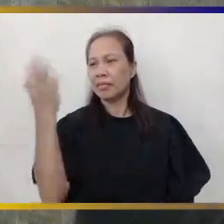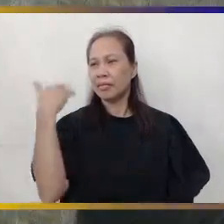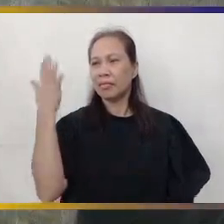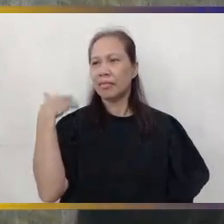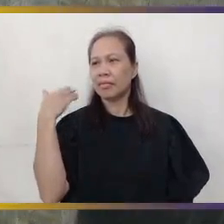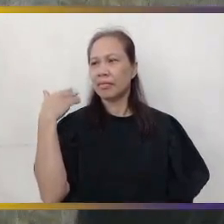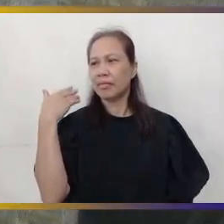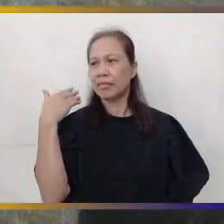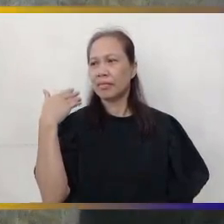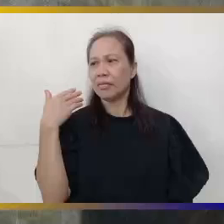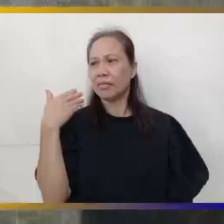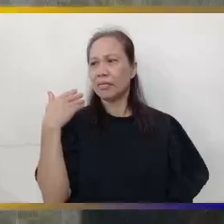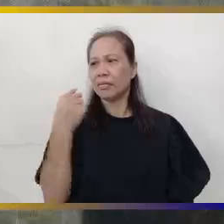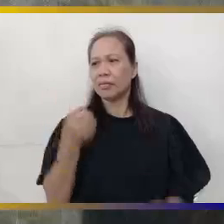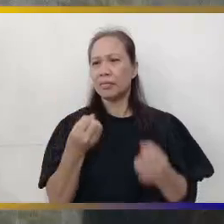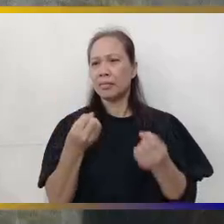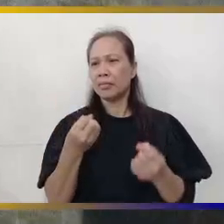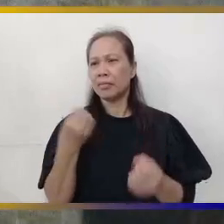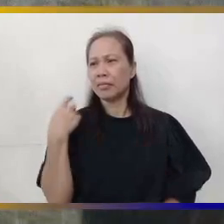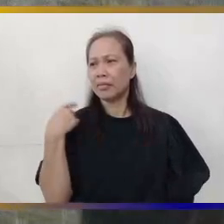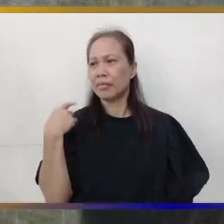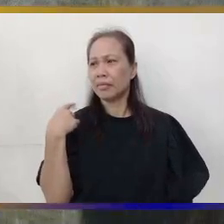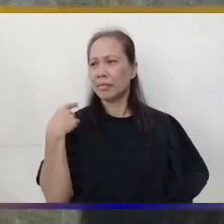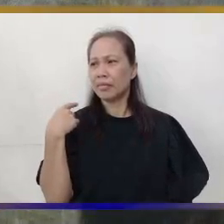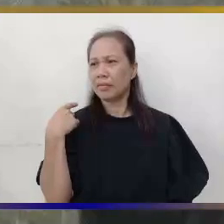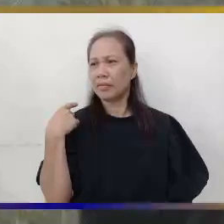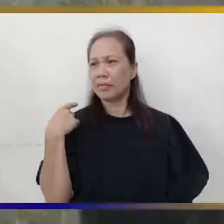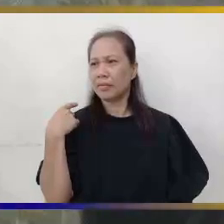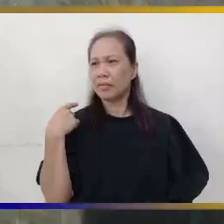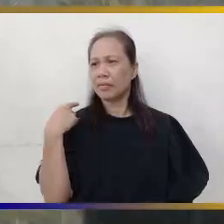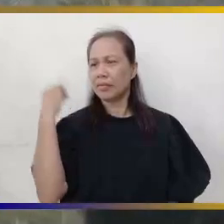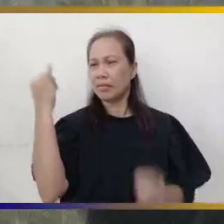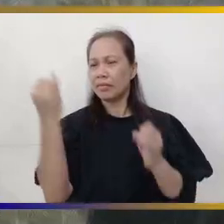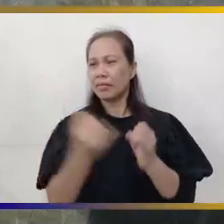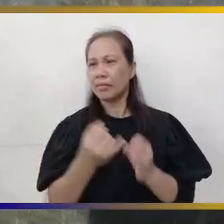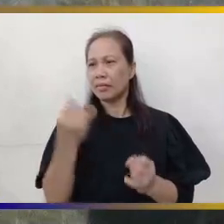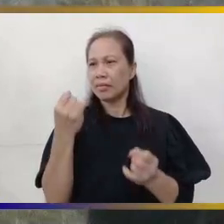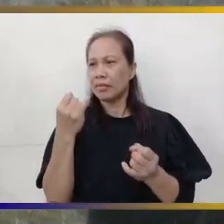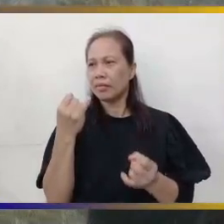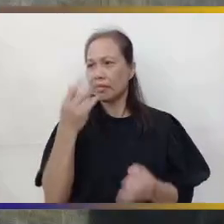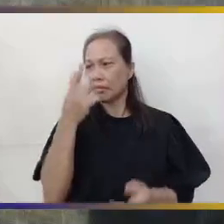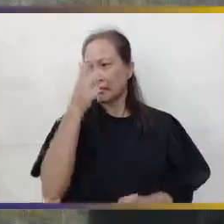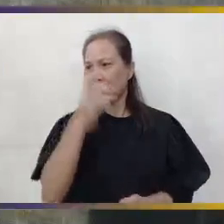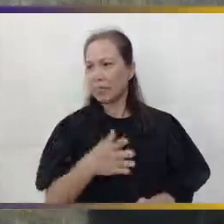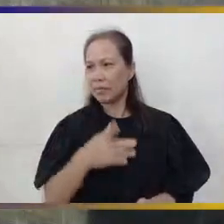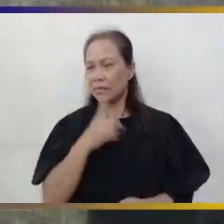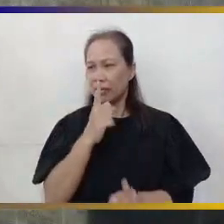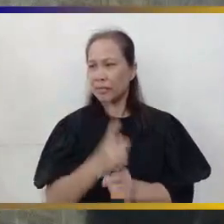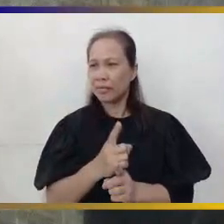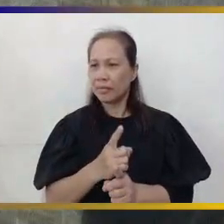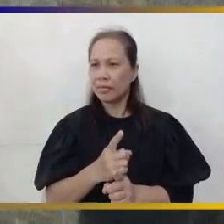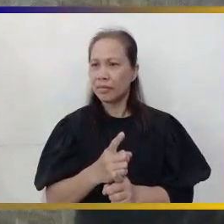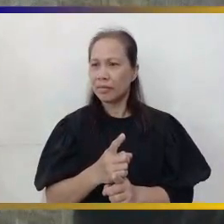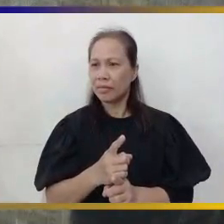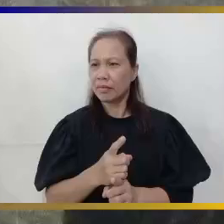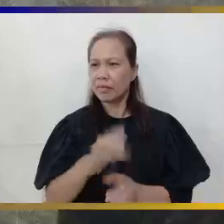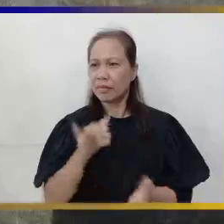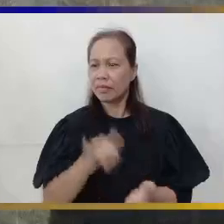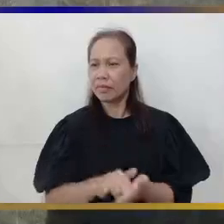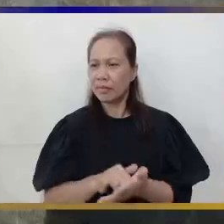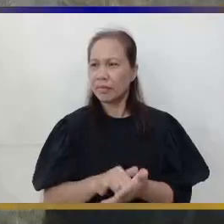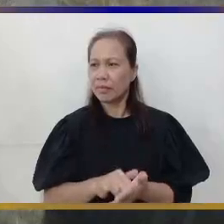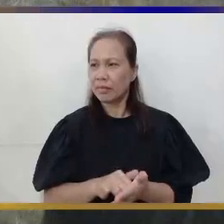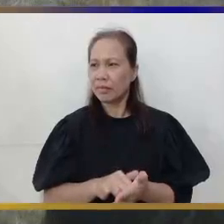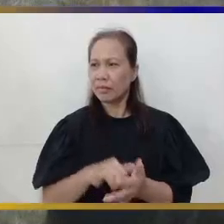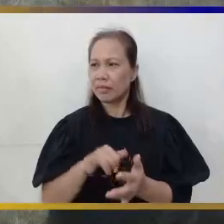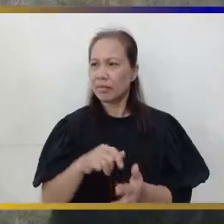kapatid na talagang ini-introduce ng mabuti ang Diyos ng mga prophets at saka ng priest kasi talagang